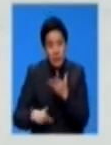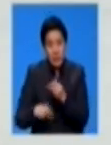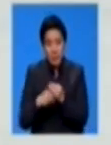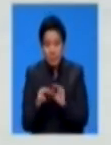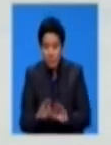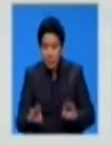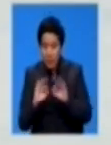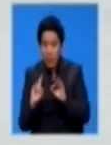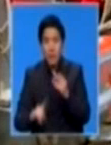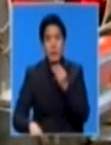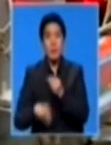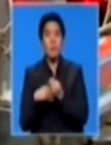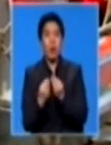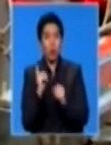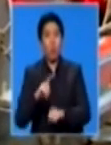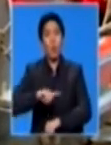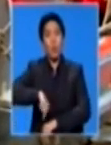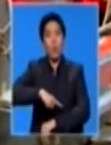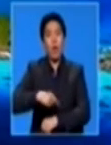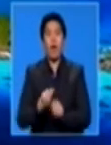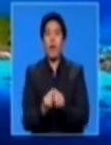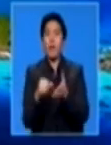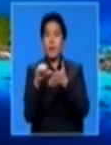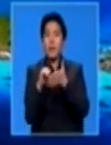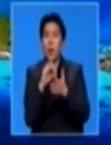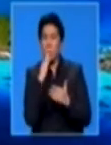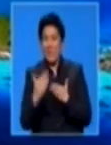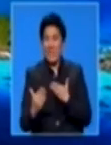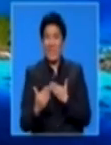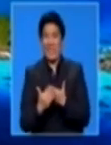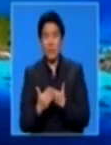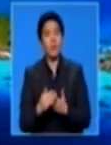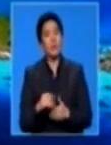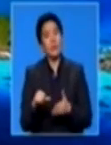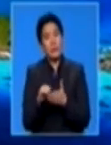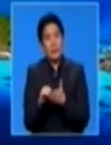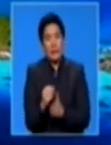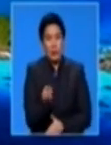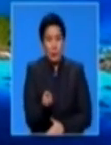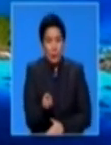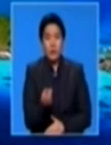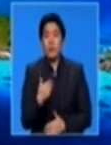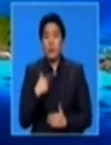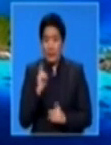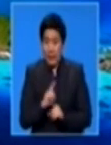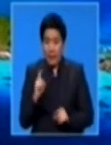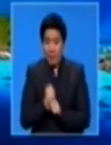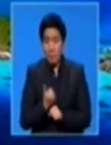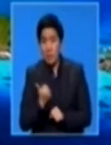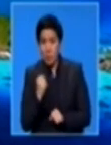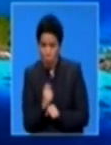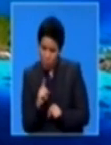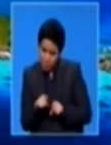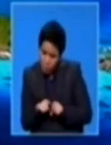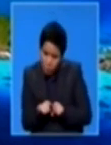ะครับทุกอย่างมันต้องมีเวลาในการแก้ไขถ้าเวลาน้อยมันก็แก้ได้บางเรื่องนะครับแต่เรื่องอื่นเราก็ต้องทำคู่ขนานไปด้วย